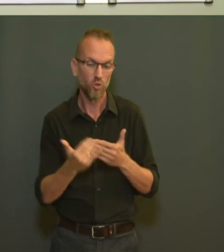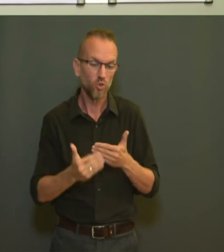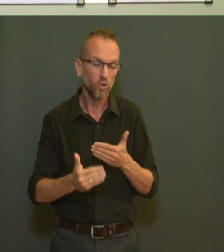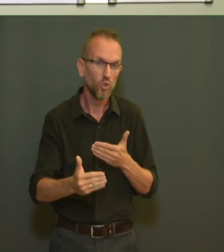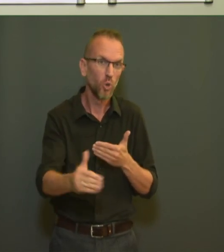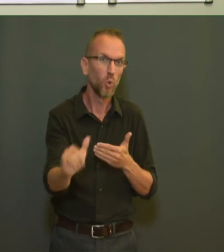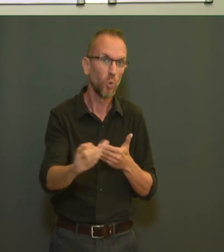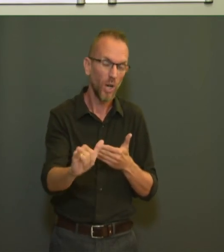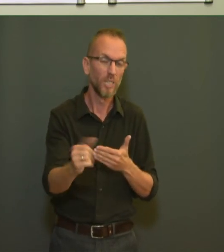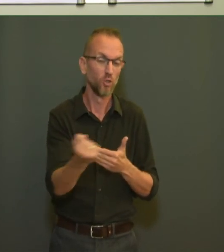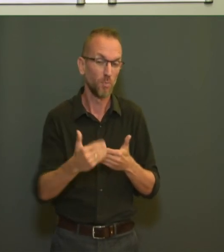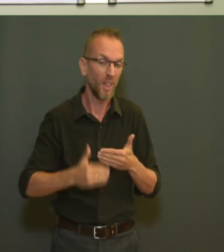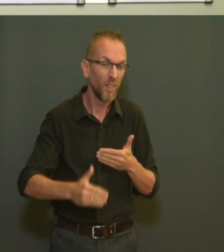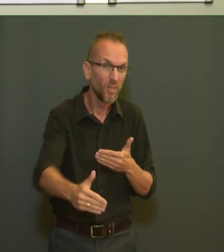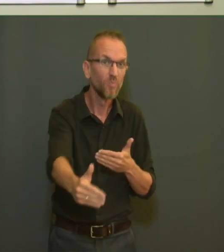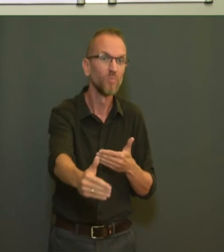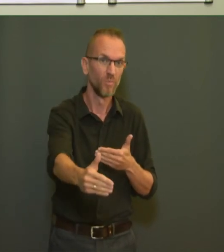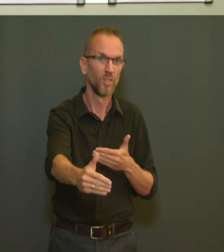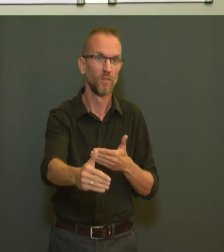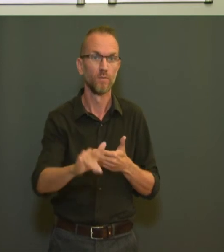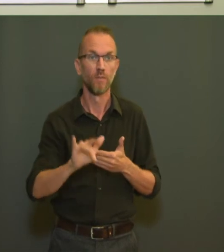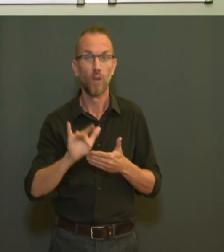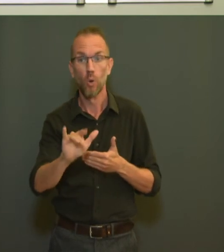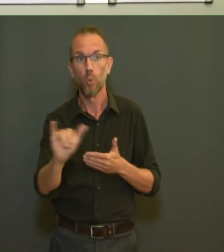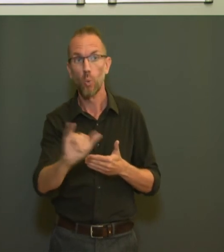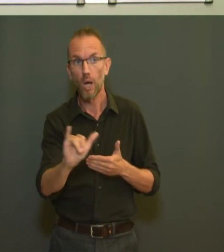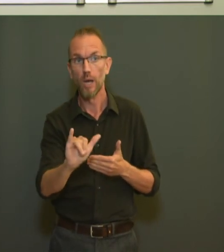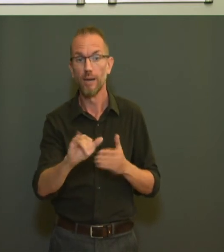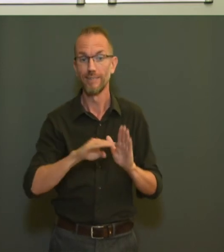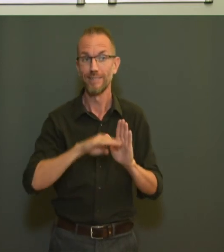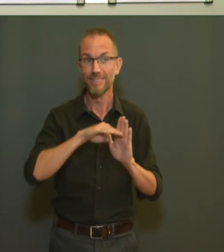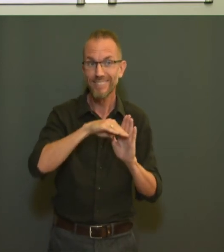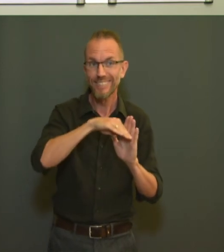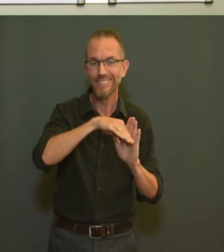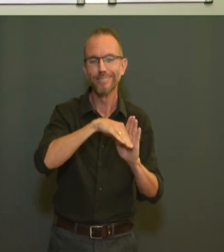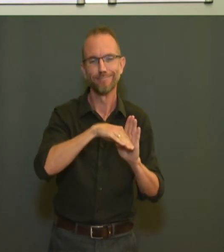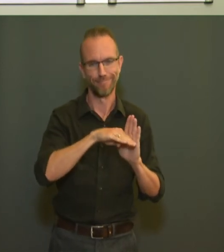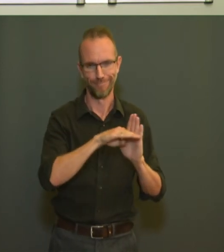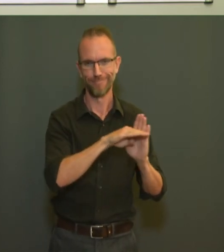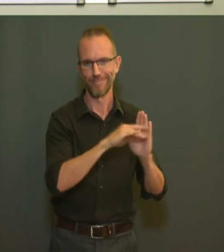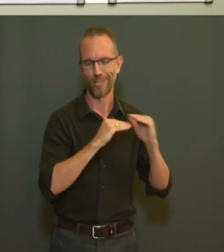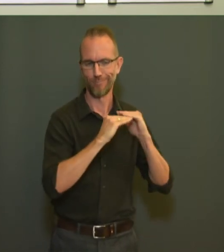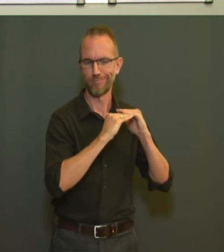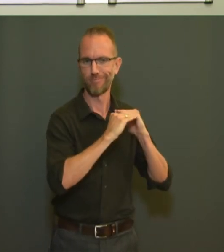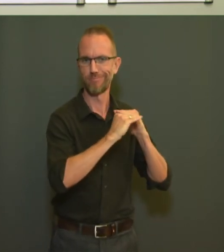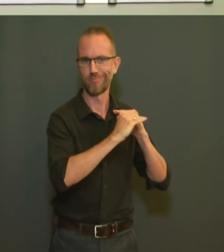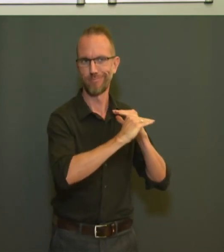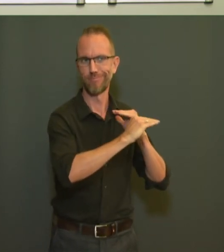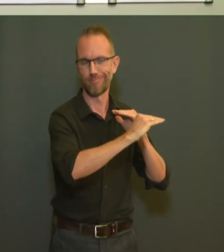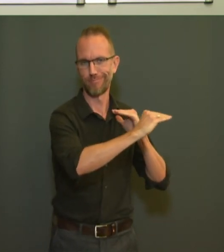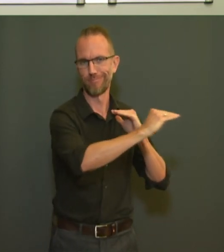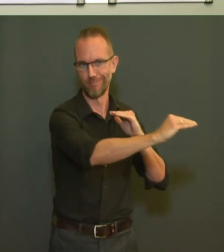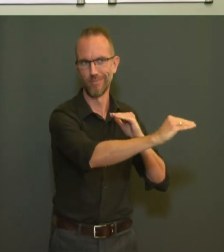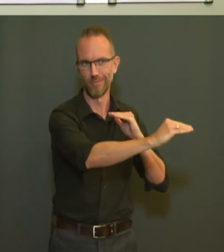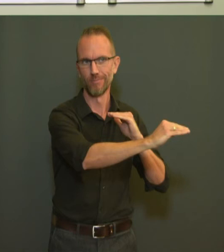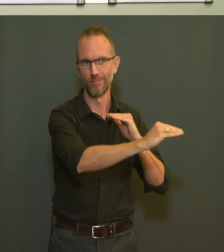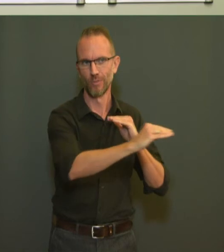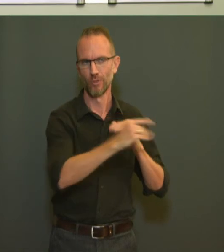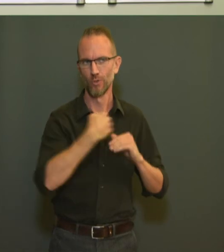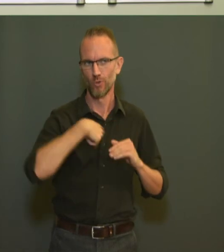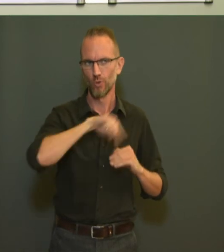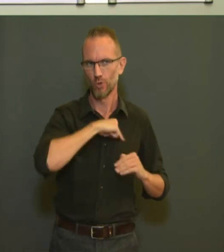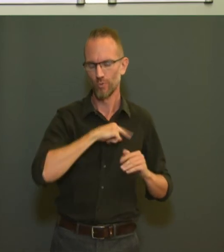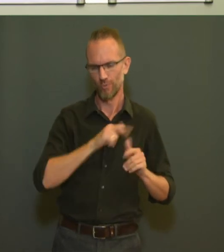train de nous diriger plutôt vers un plateau que vers une diminution. C'est quelque chose qu'il faut suivre avec attention.